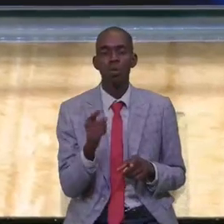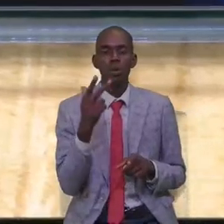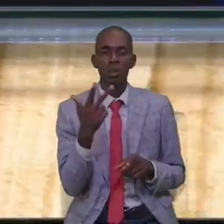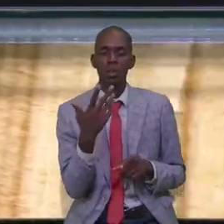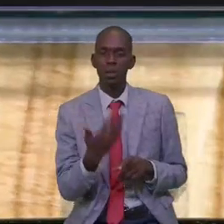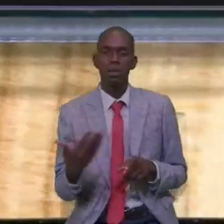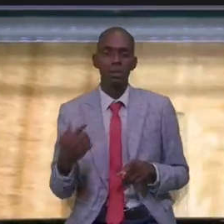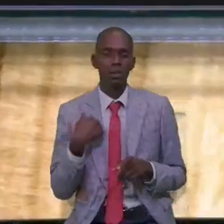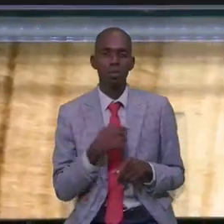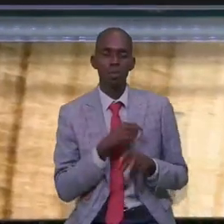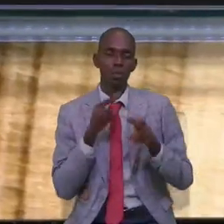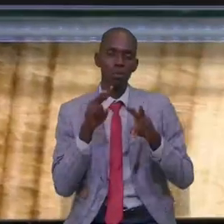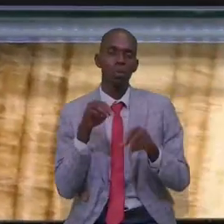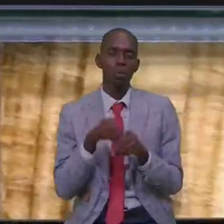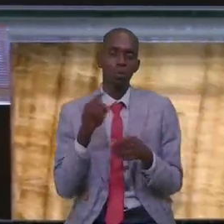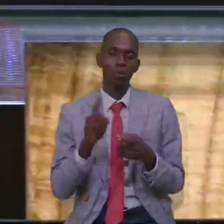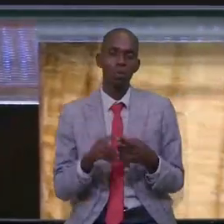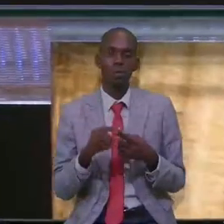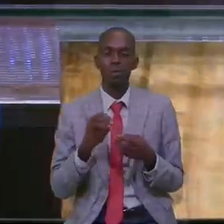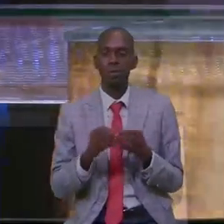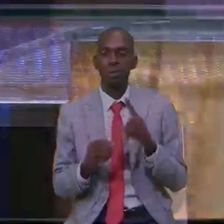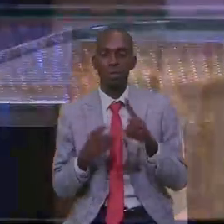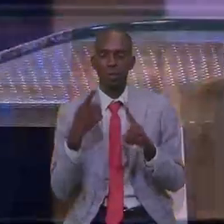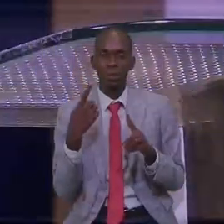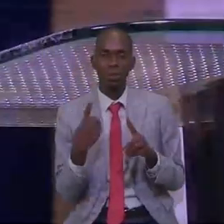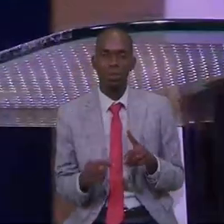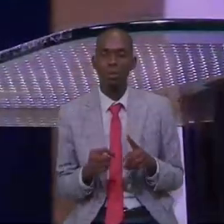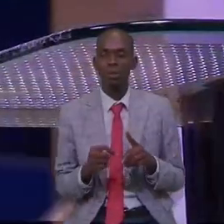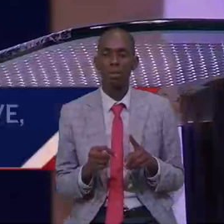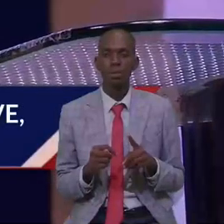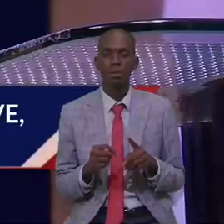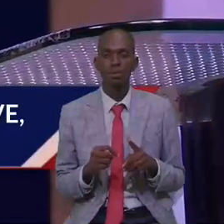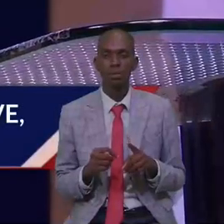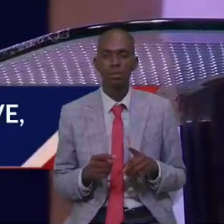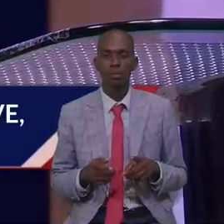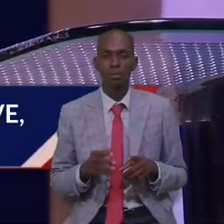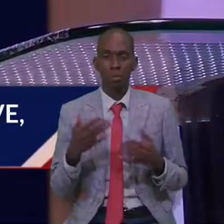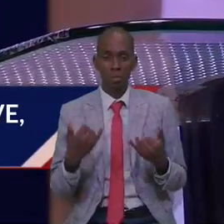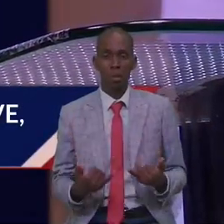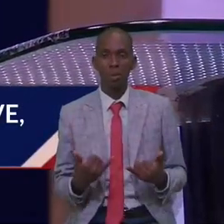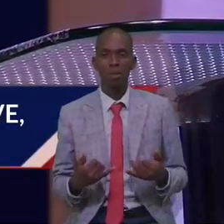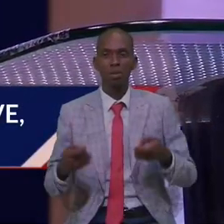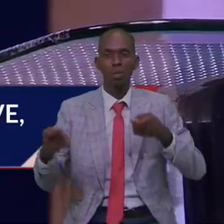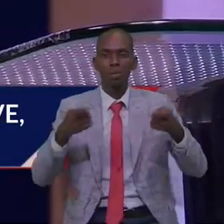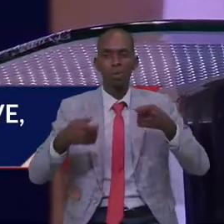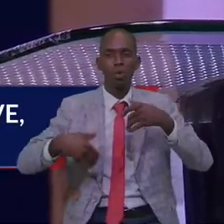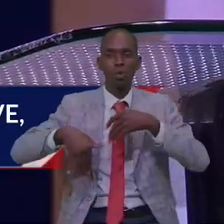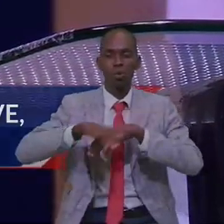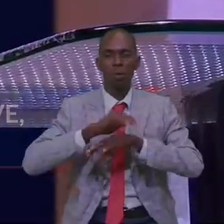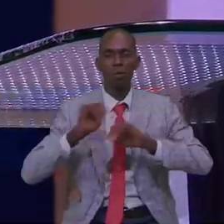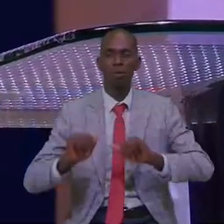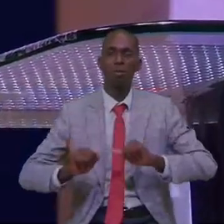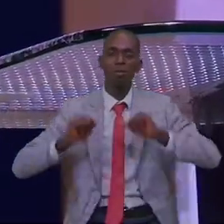trois sections ici. 1. Sa domination présente sur les pierres sanctifiées et